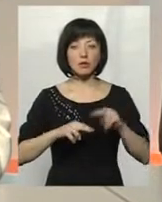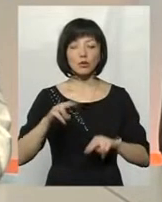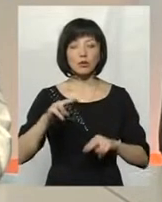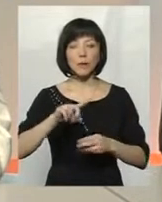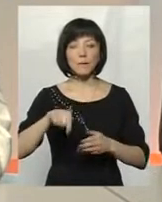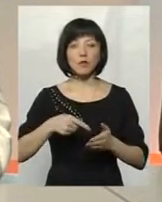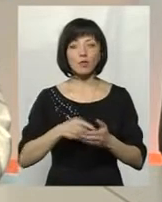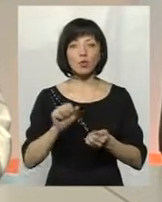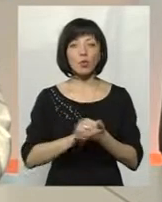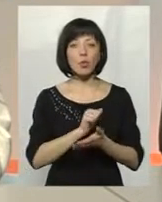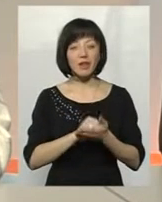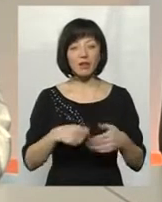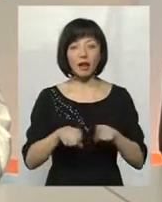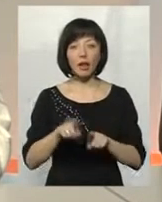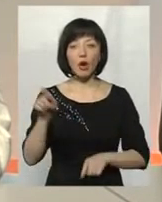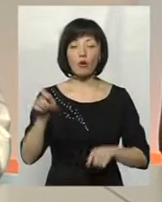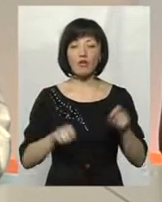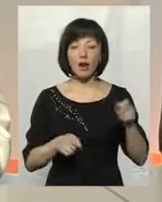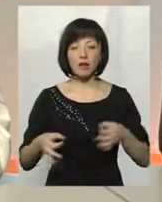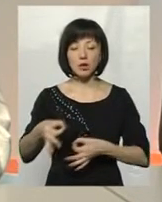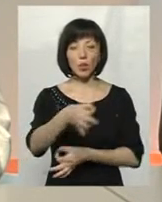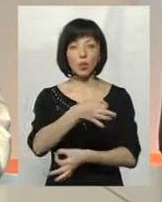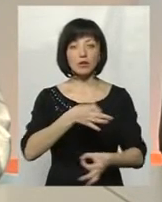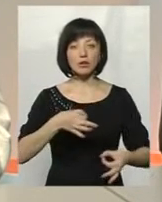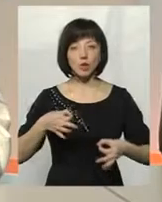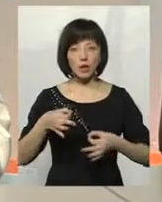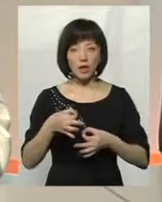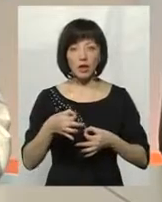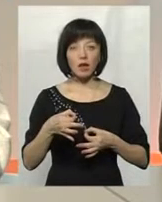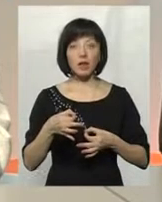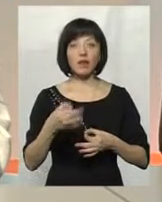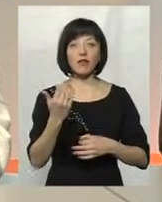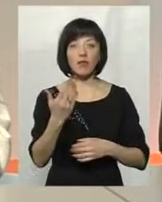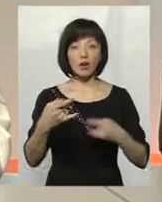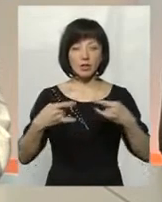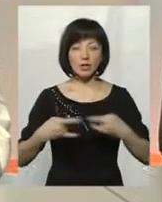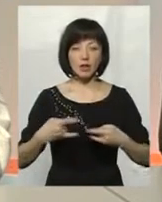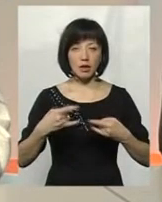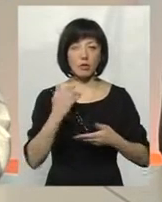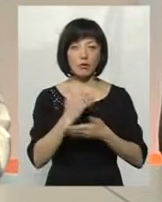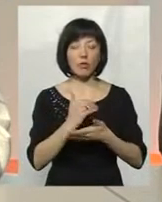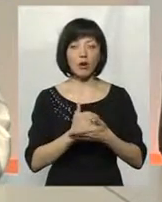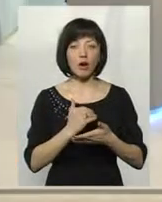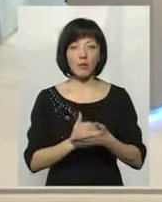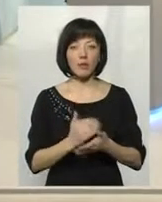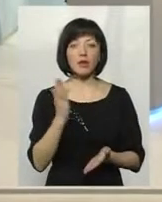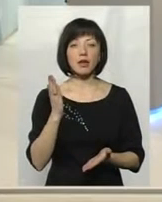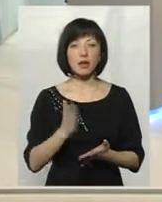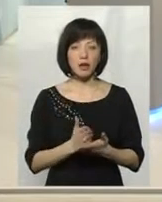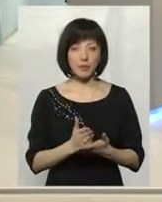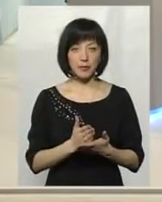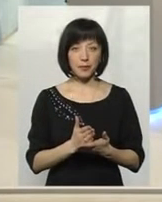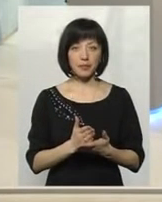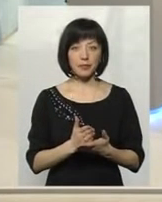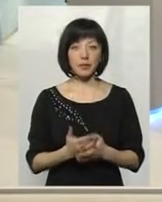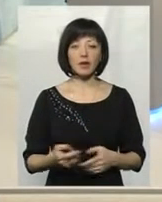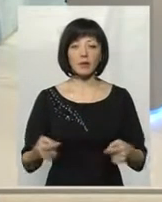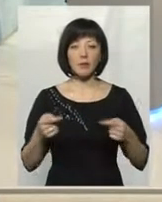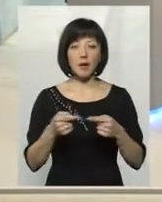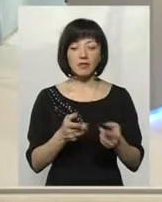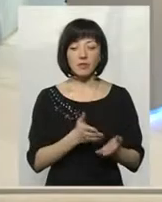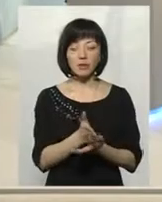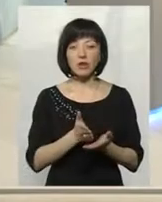І от такі конференції, такі круглі столи, значить, ваша телепередача, інші телепередачі, вони є певними шляхами